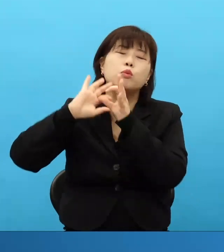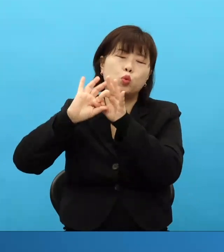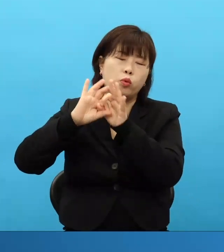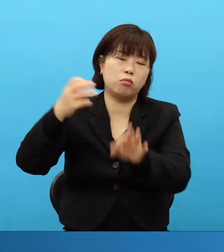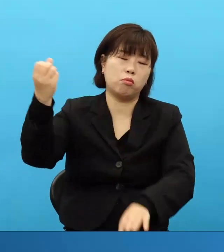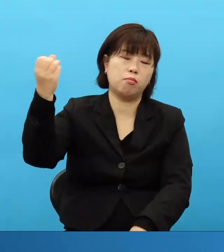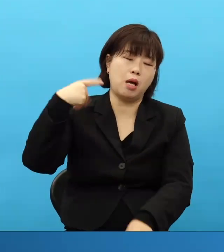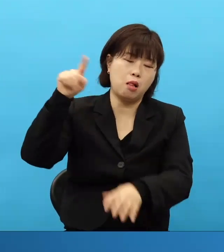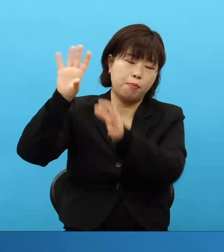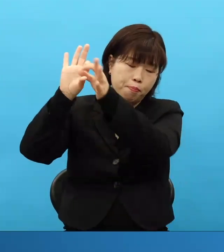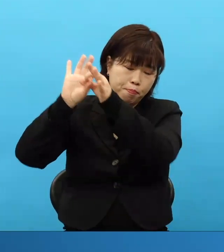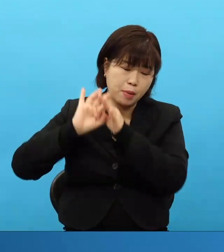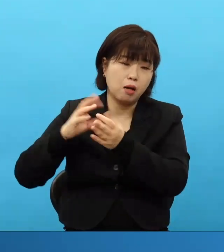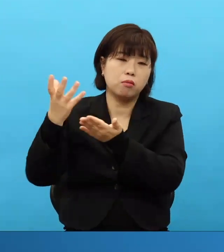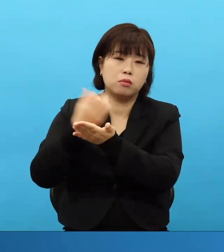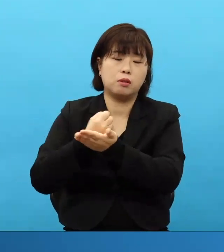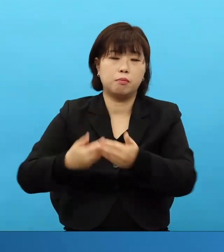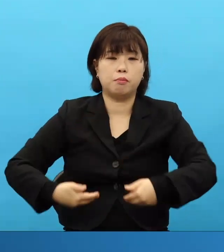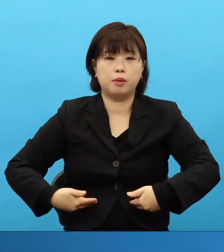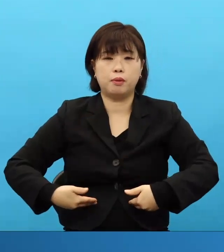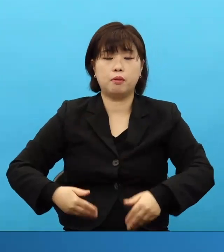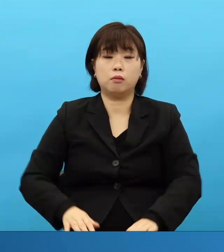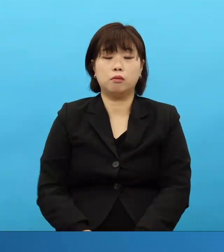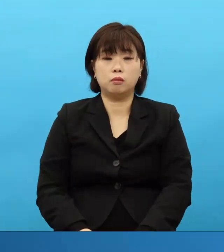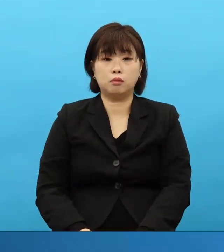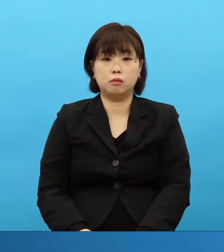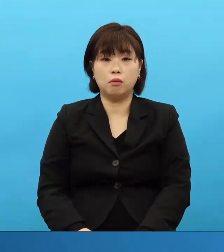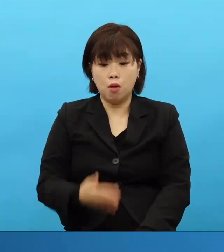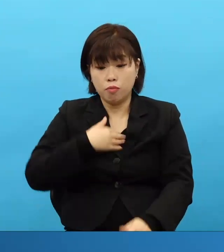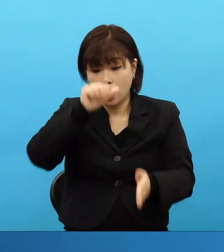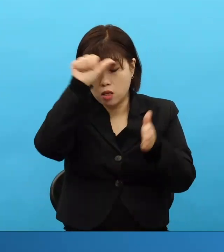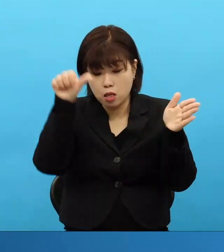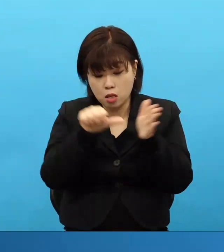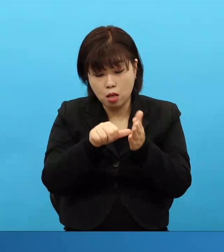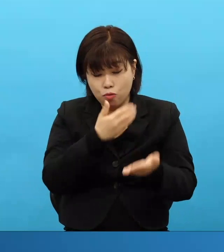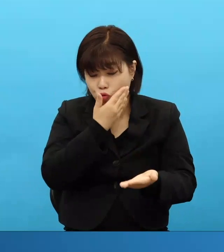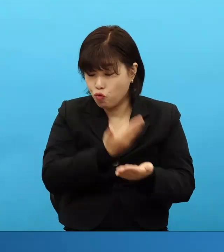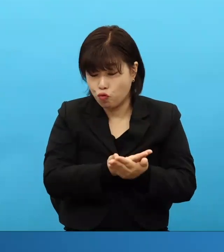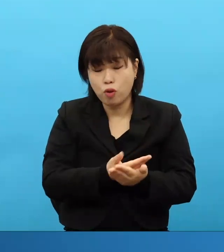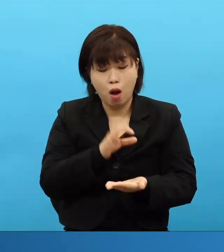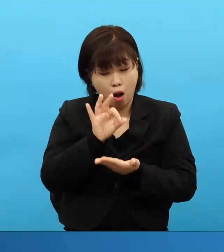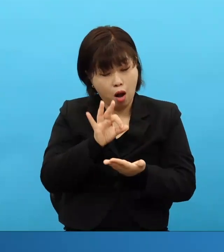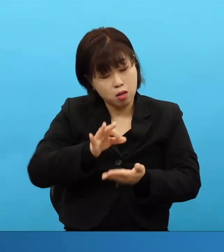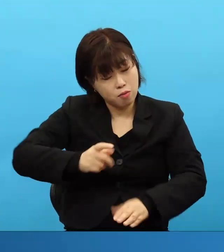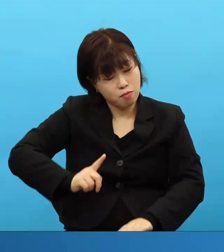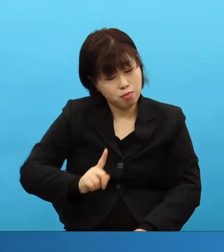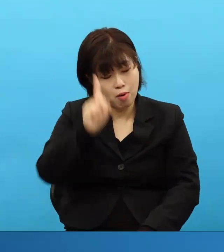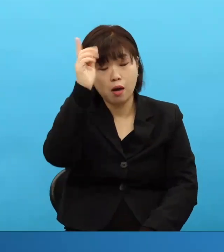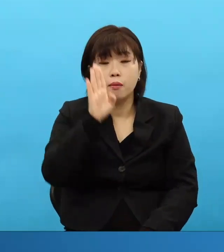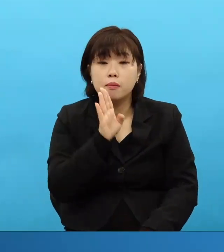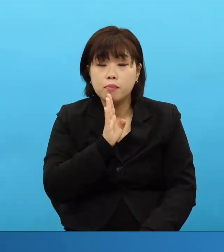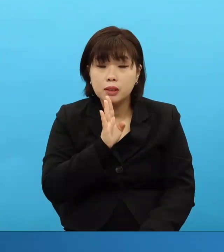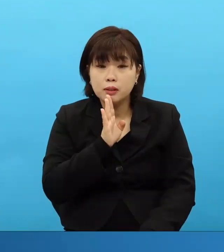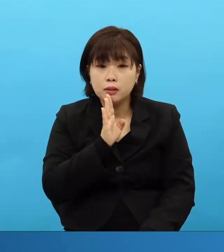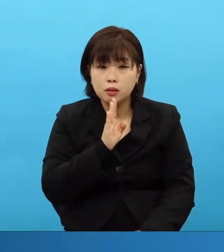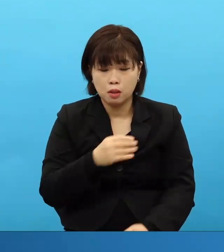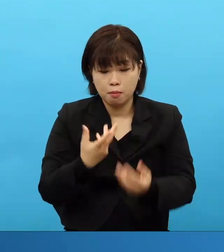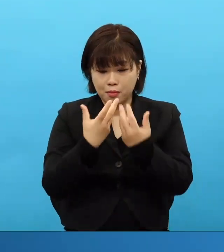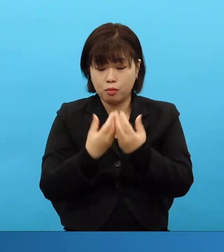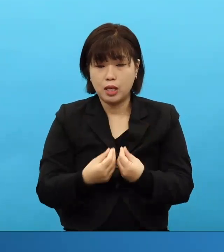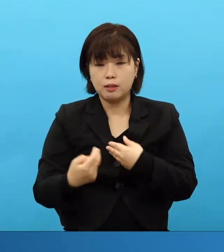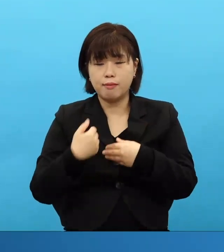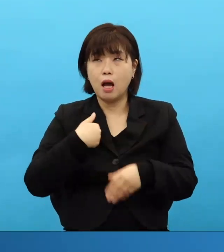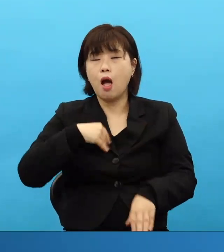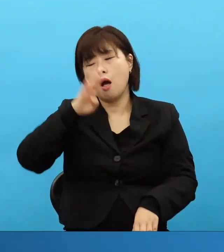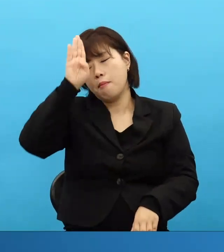없이 아무렇게나 한다는 거는 아니죠. But to live your life any way you want, no, that's not it. 여러분 아플 때 병원에 아무 데나 갑니까? That when you're sick,